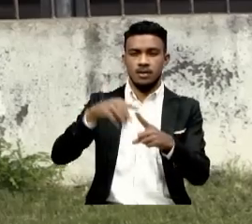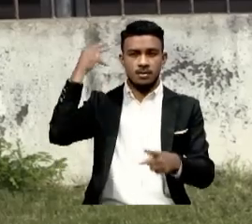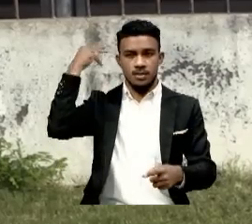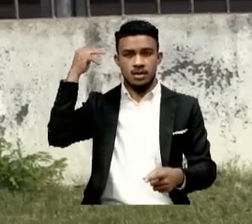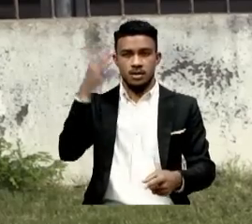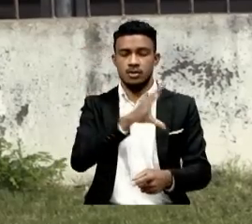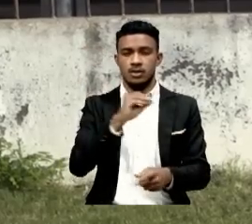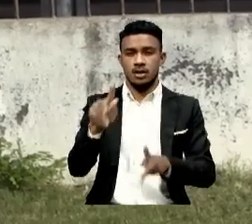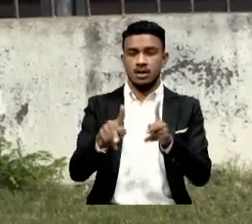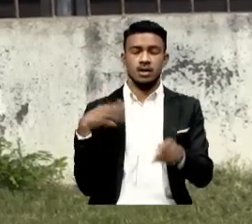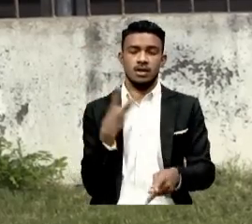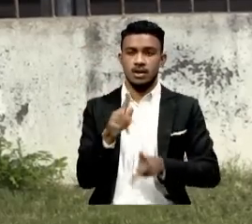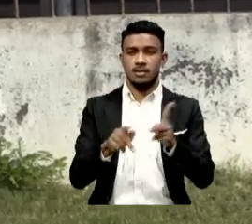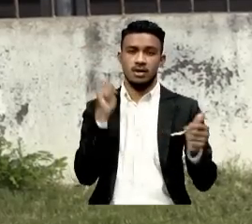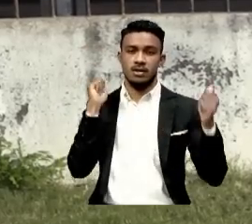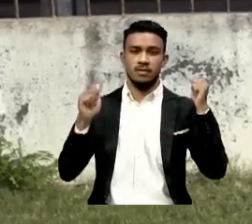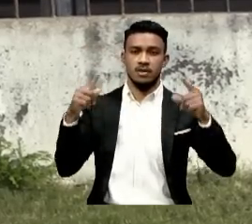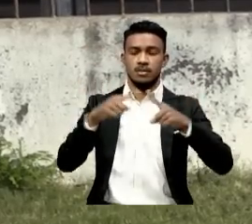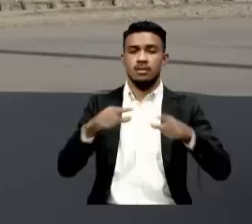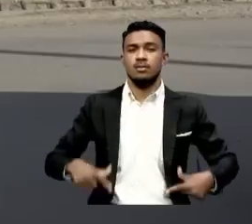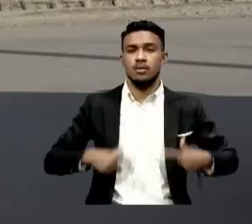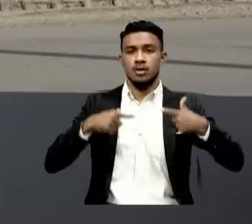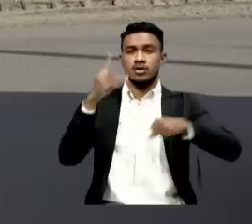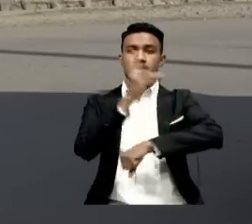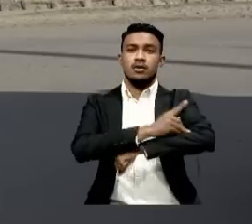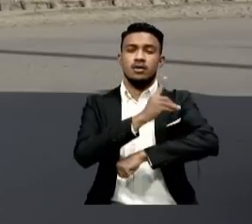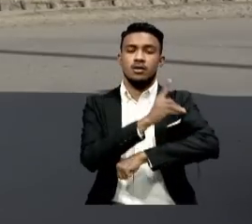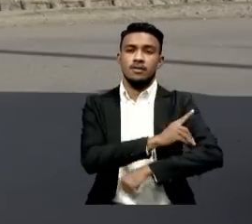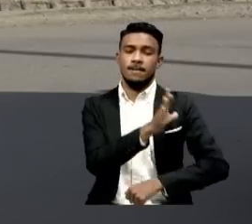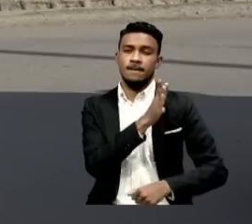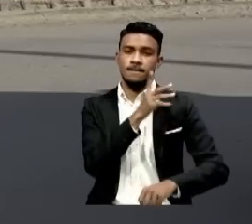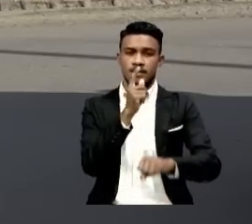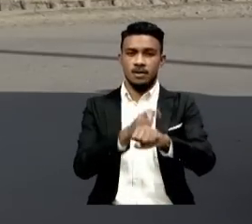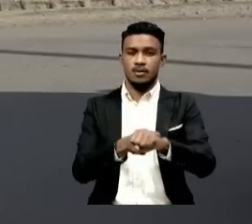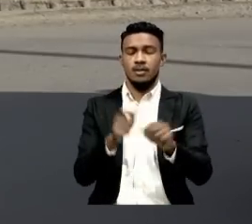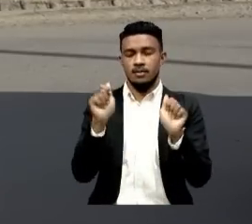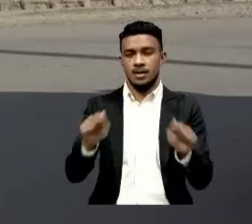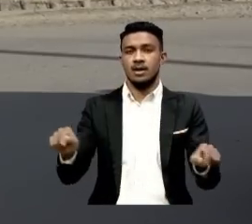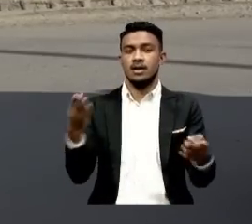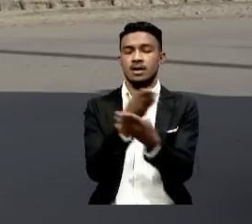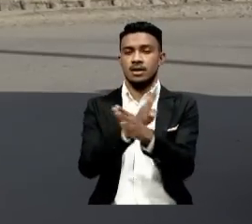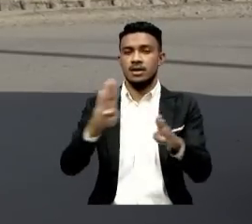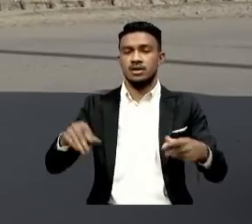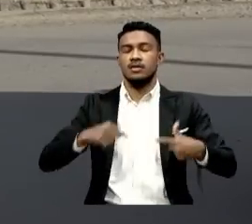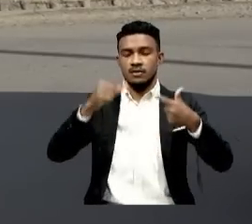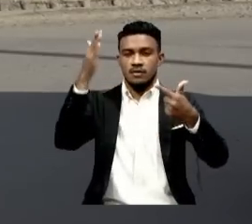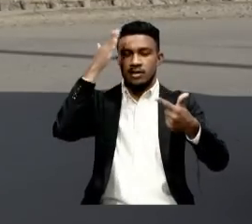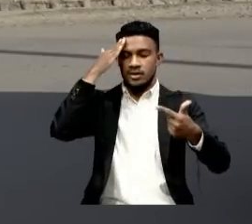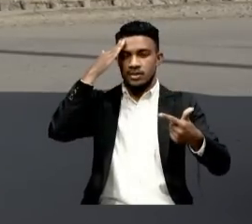mos ita emane atividade ba moris lor-lorone. Espero situasaun ne bele saya nesan reflesan ba minister